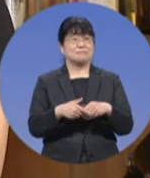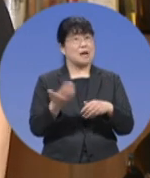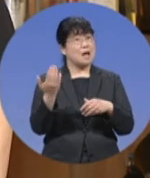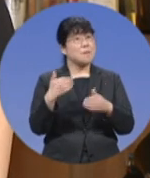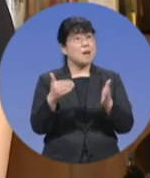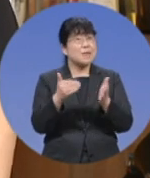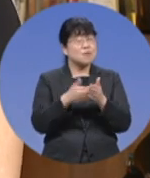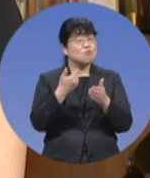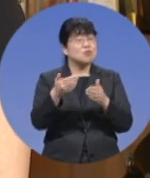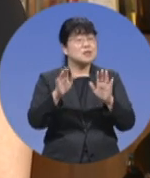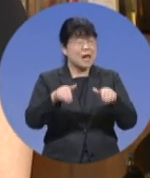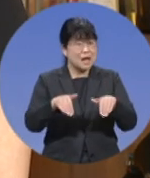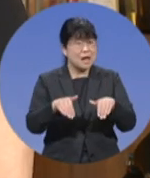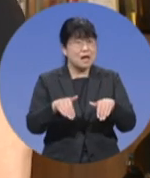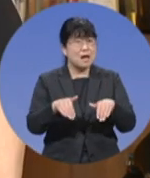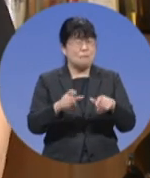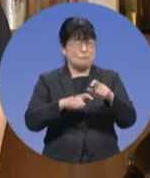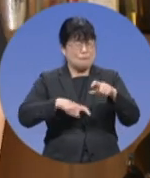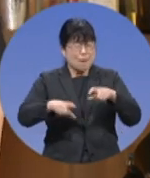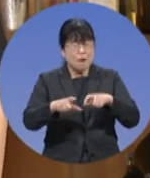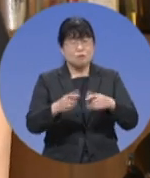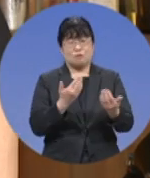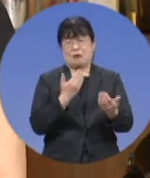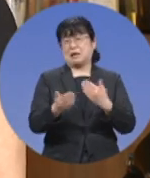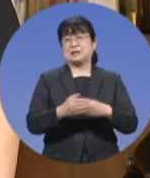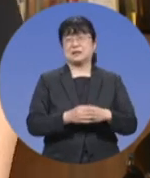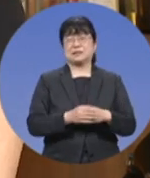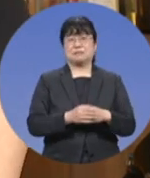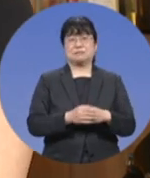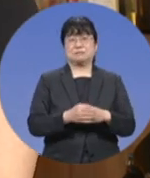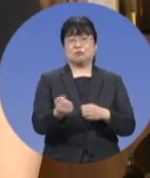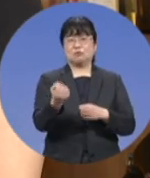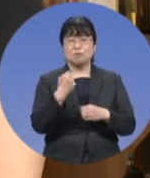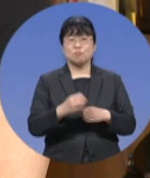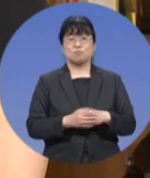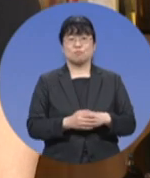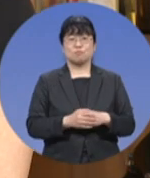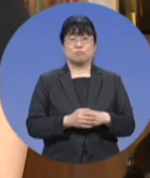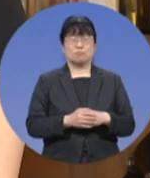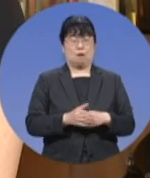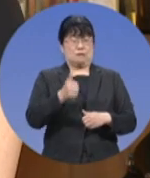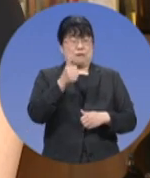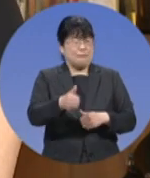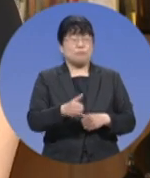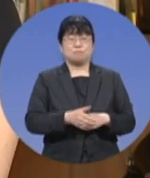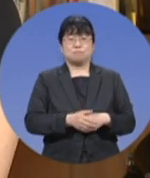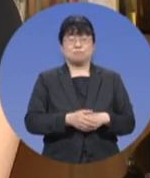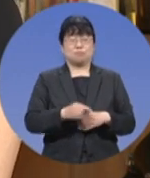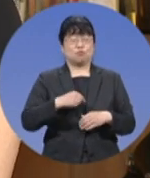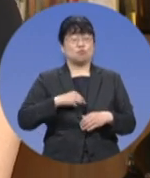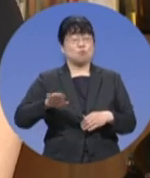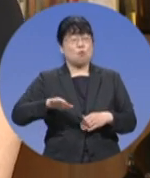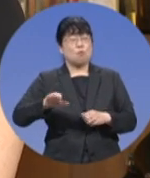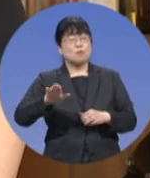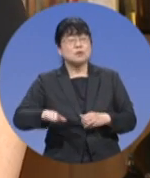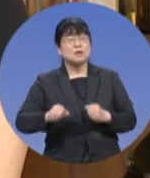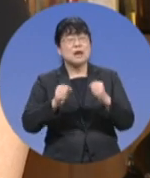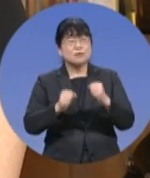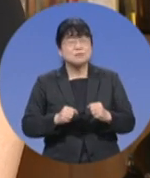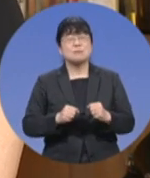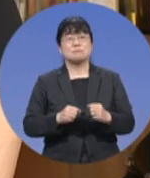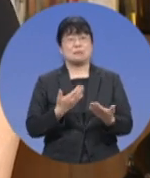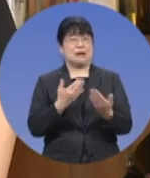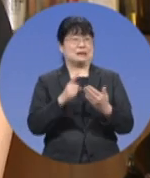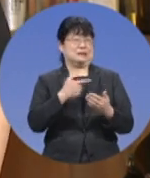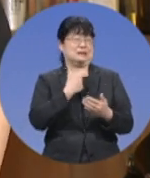今までも聞いてきたけど、もっと今までより強くダメですよと、うちも小さい子供がいますんで言い